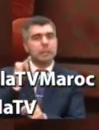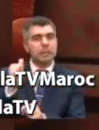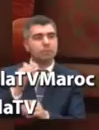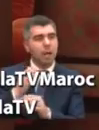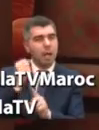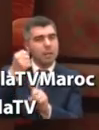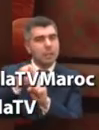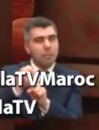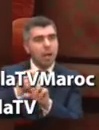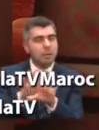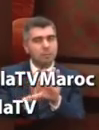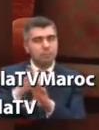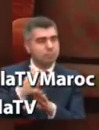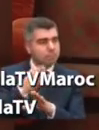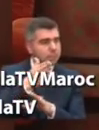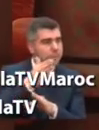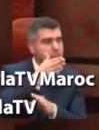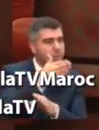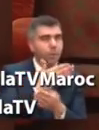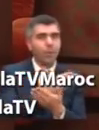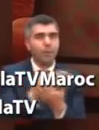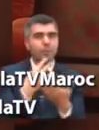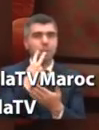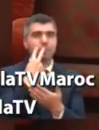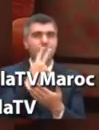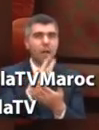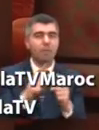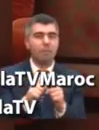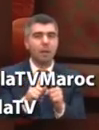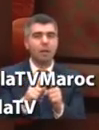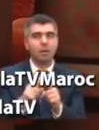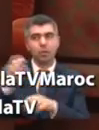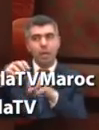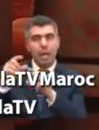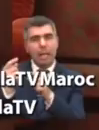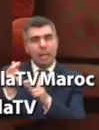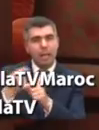للميدان وكيشوفوا بانه راه الا ما كاينش الانتاج راه غادي يعوضوا الناس ان شاء الله.